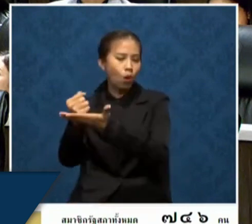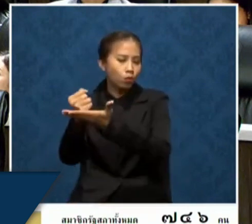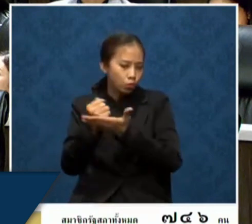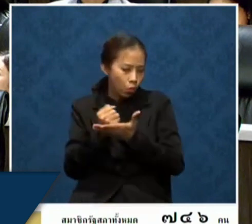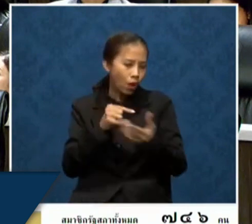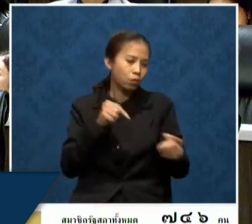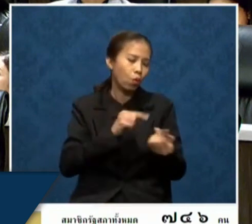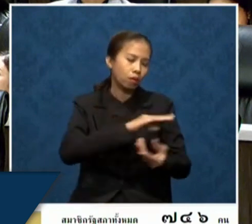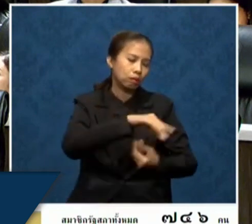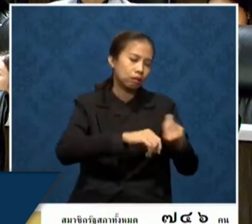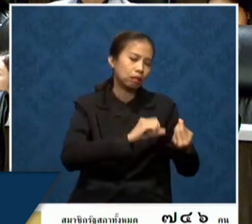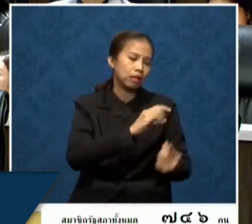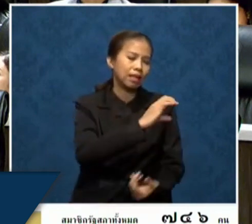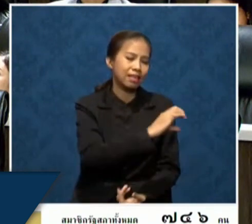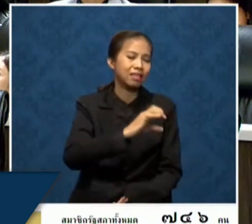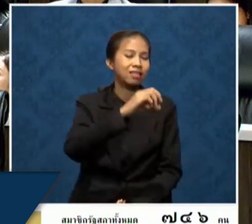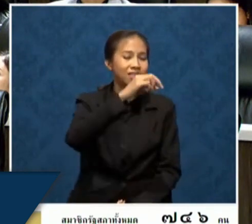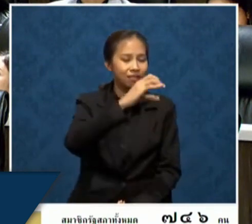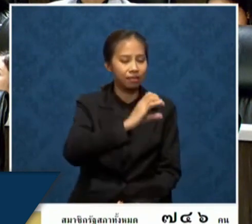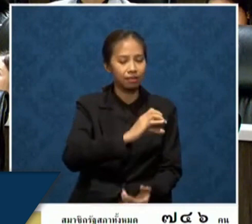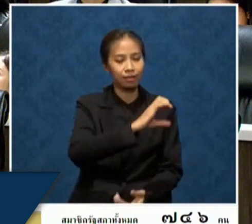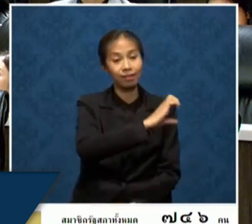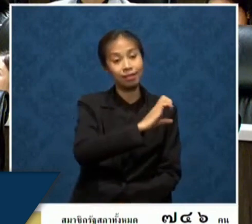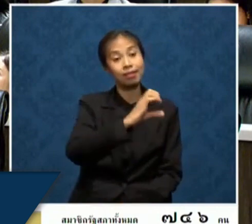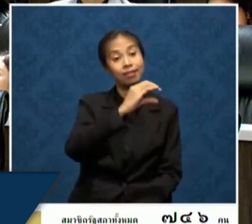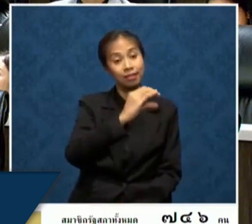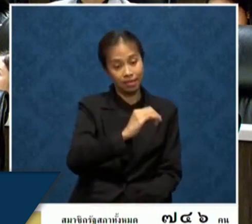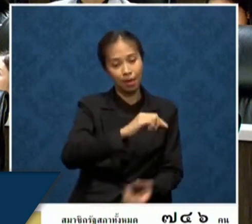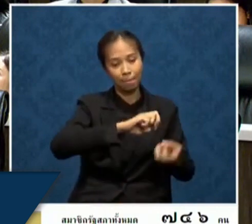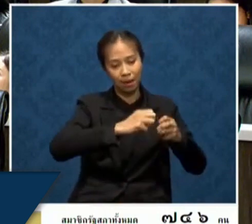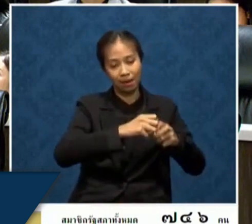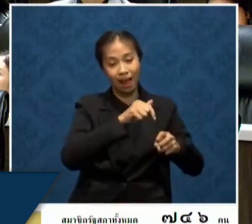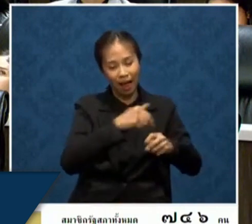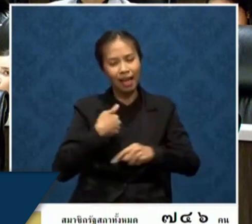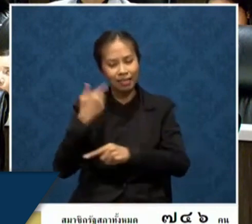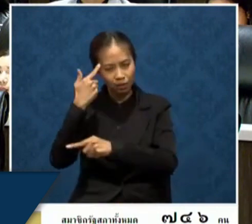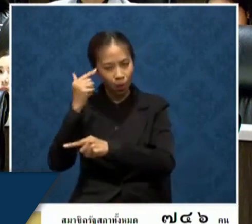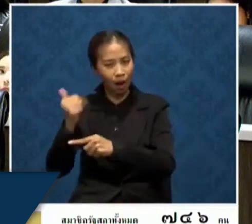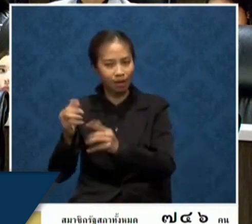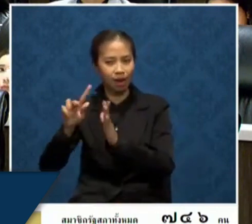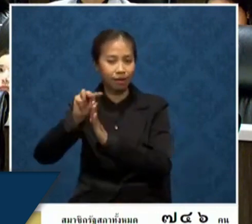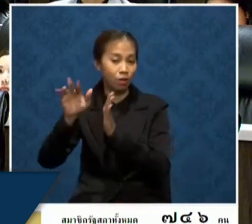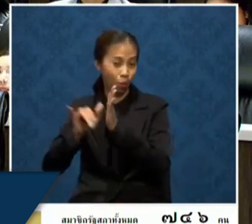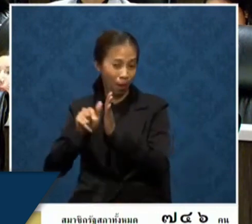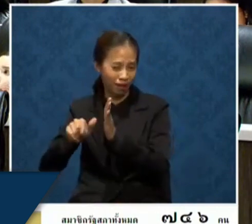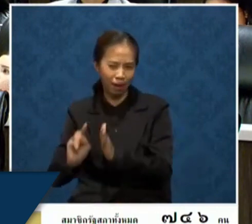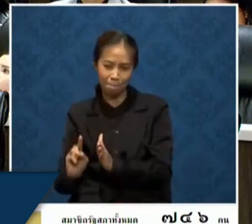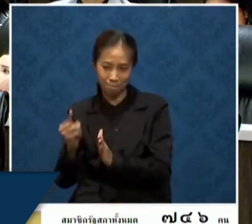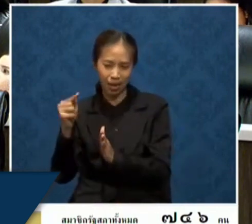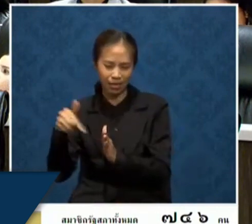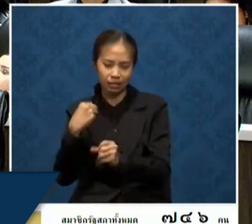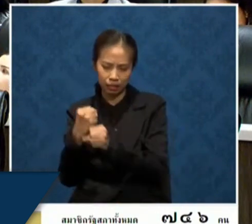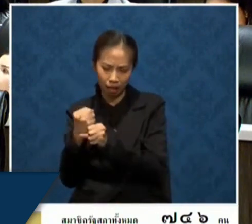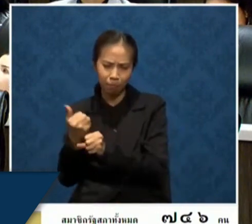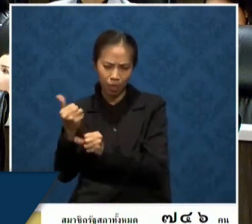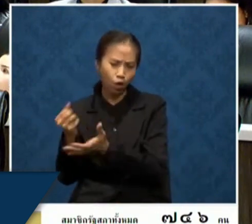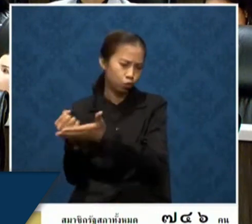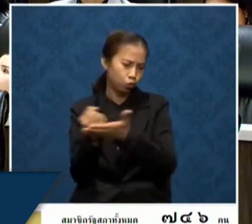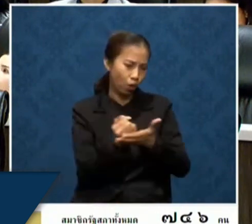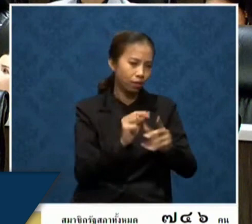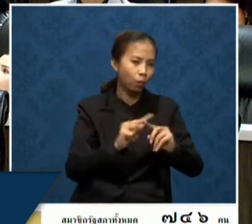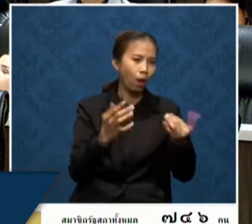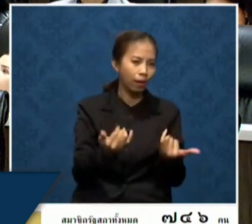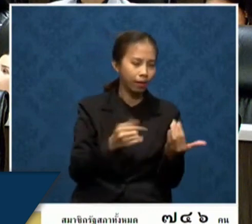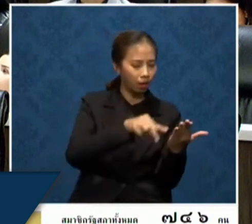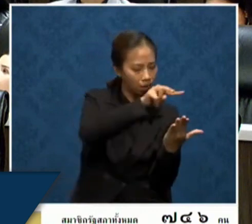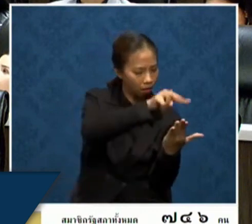ที่นโยบายเขตเศรษฐกิจพิเศษสร้างไว้คำถามคือในวันนี้ในการแถลงนโยบายผมพลิกหาเท่าไหร่ก็ไม่เจอนโยบายเข